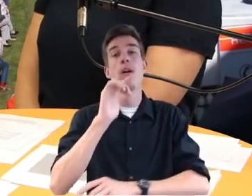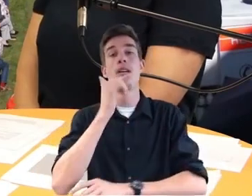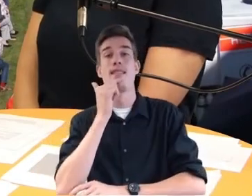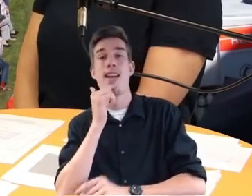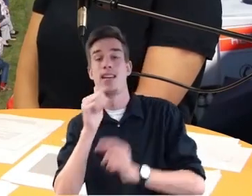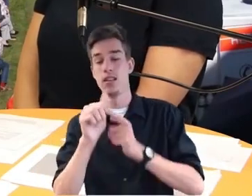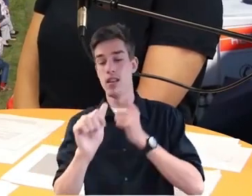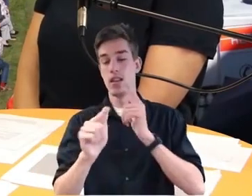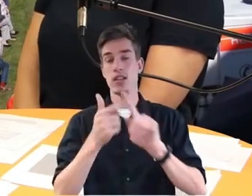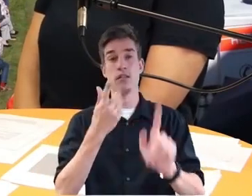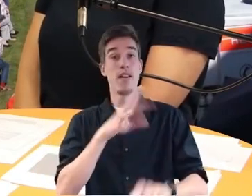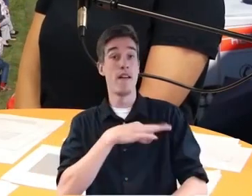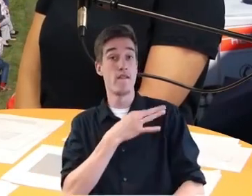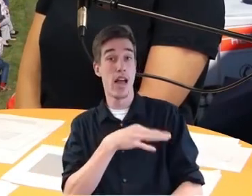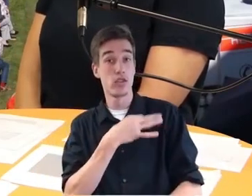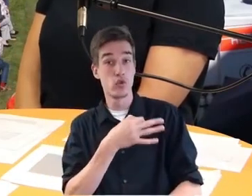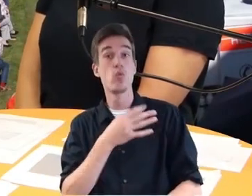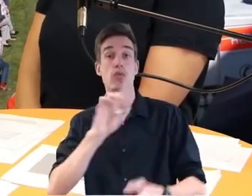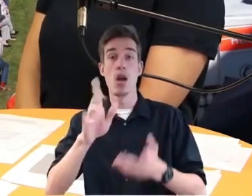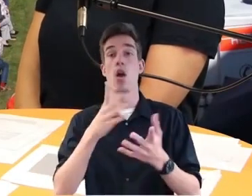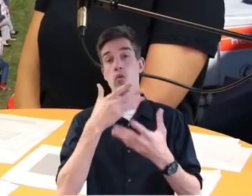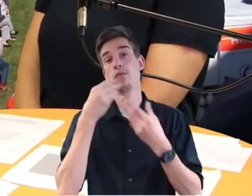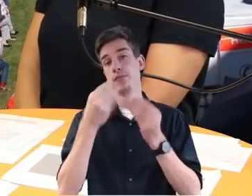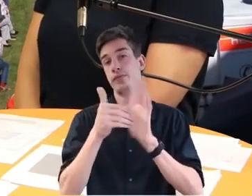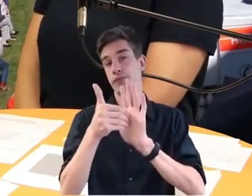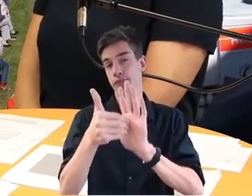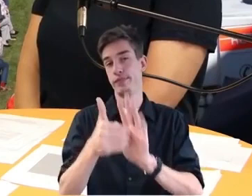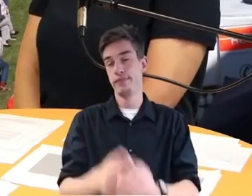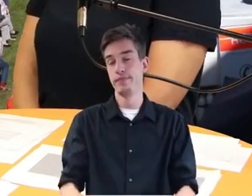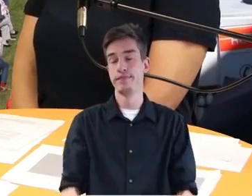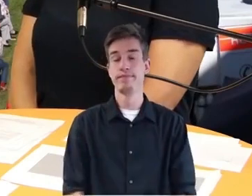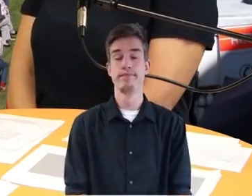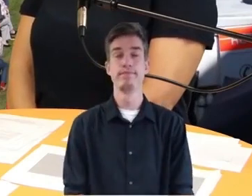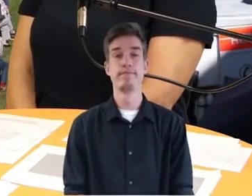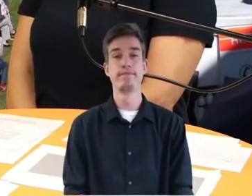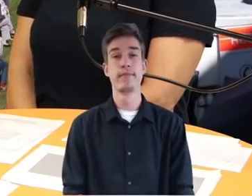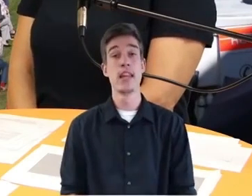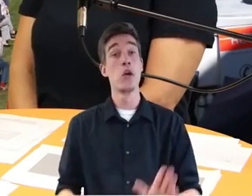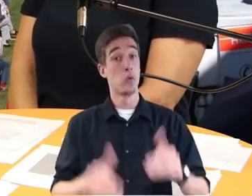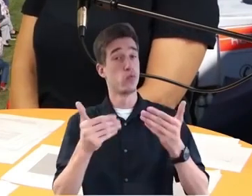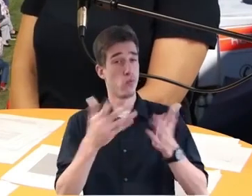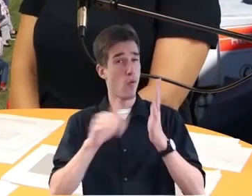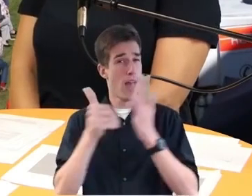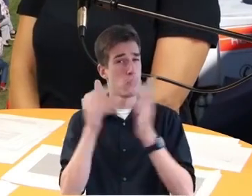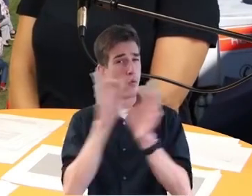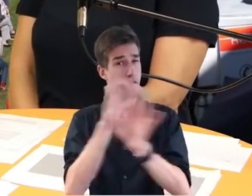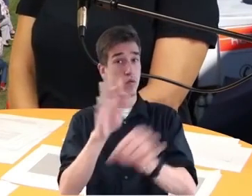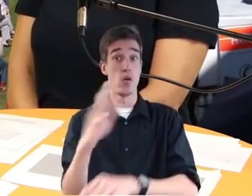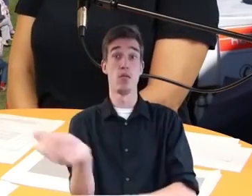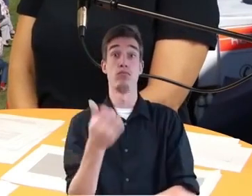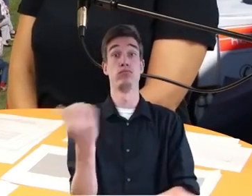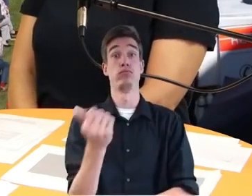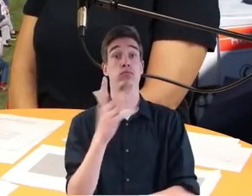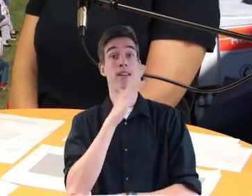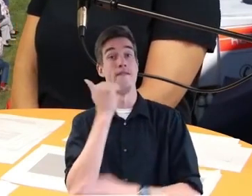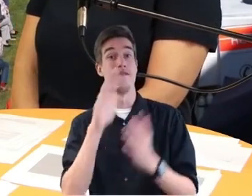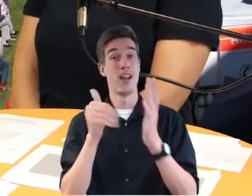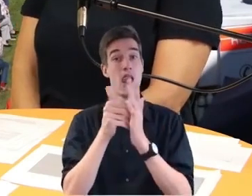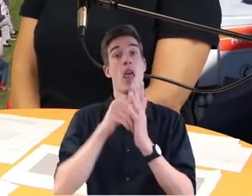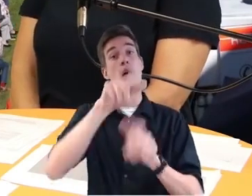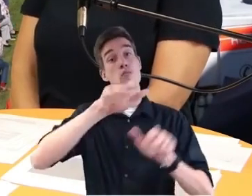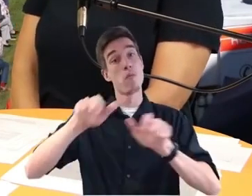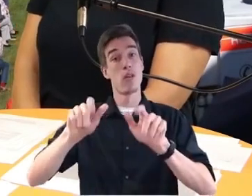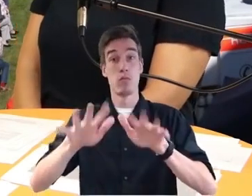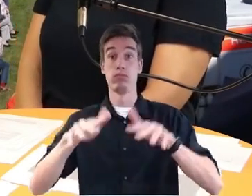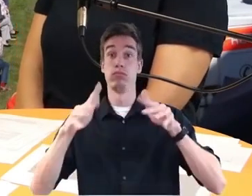Französisch gibt es den Ratgeber auch. Ja, das heißt, es ist ein großes Angebot für ein großes, großes Publikum. Ich